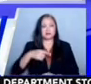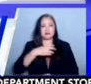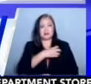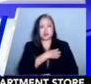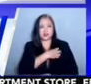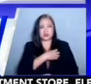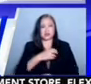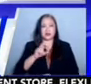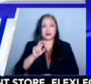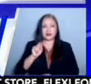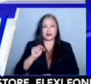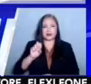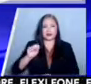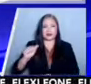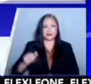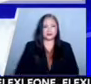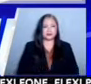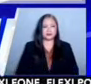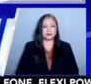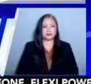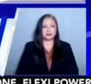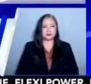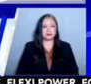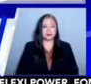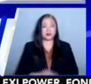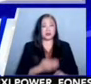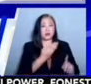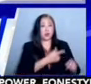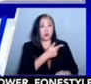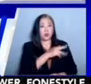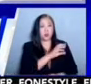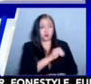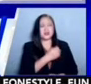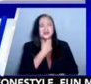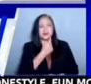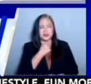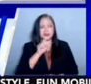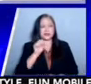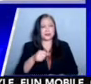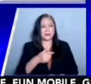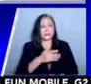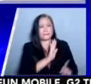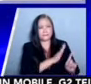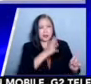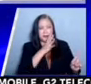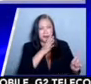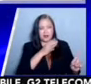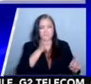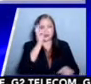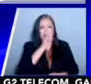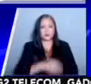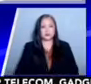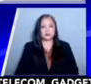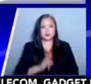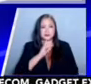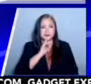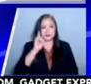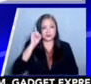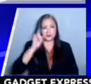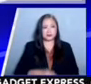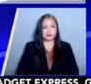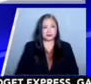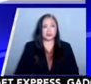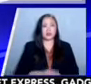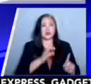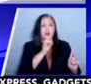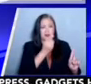agency nanindigan naman ang Campo niigo na Pilipina ang nanay ng alkalde Naghahanap siya y nga sabi ko para sa next year ilabas lahat